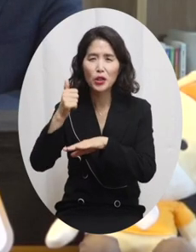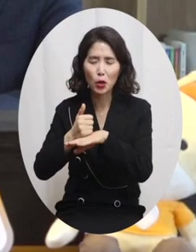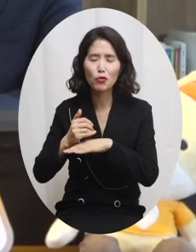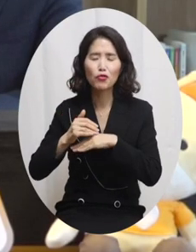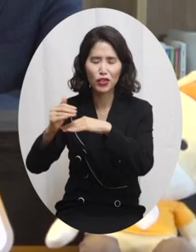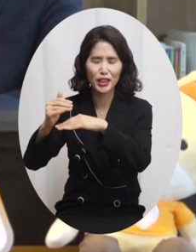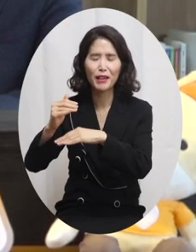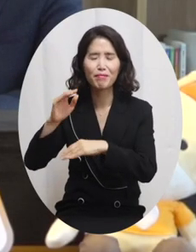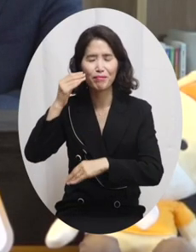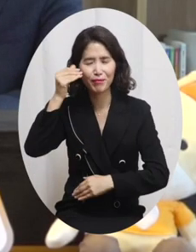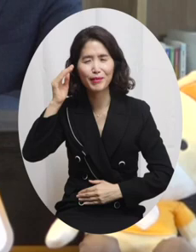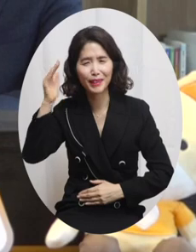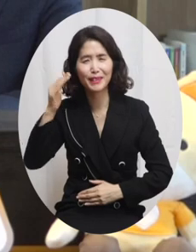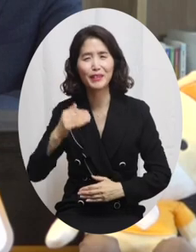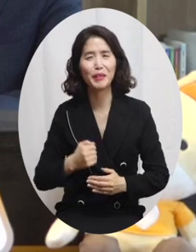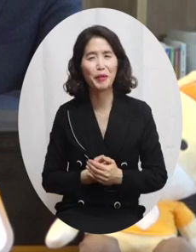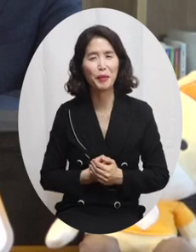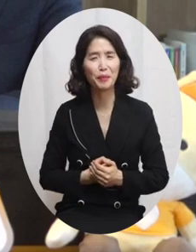건데